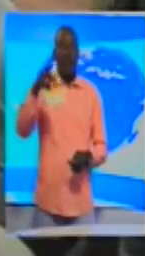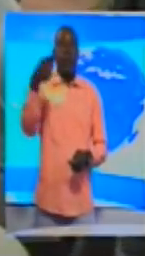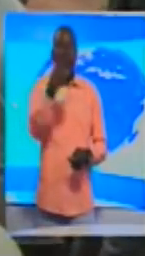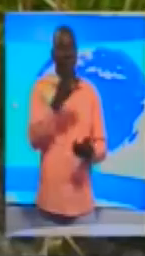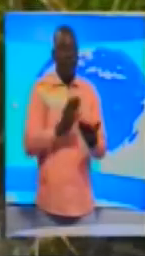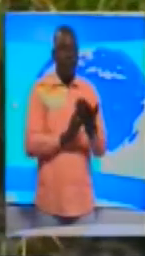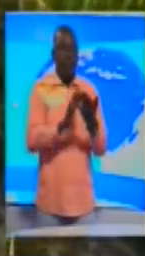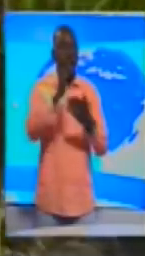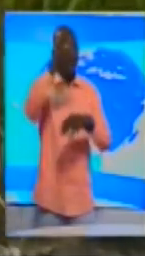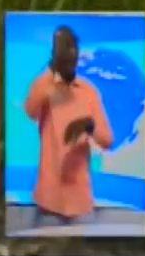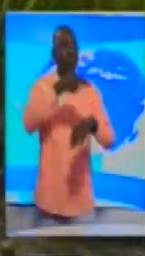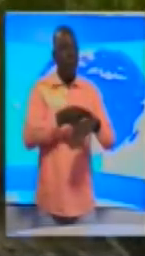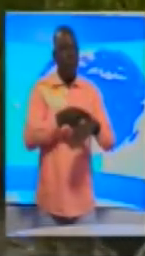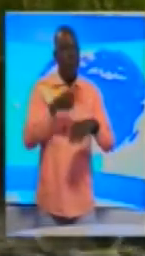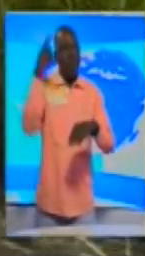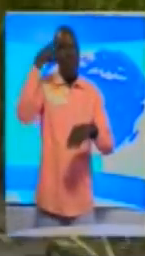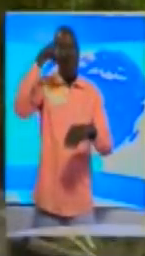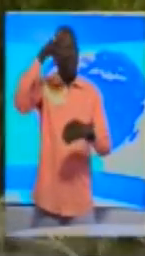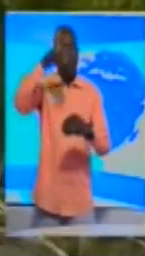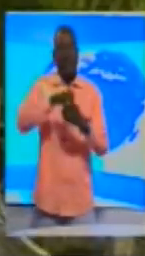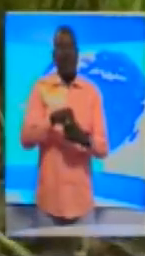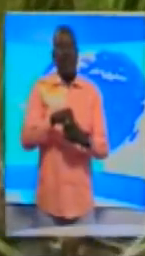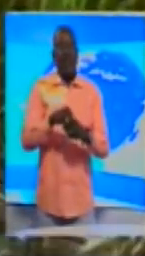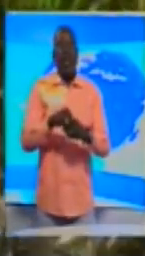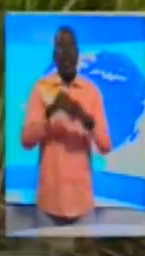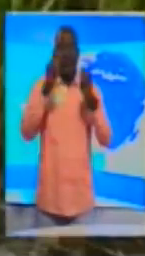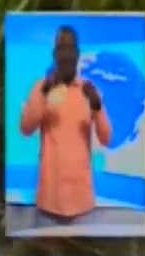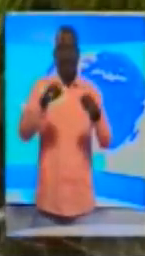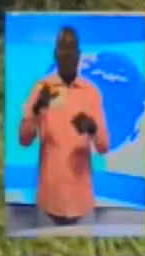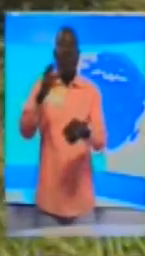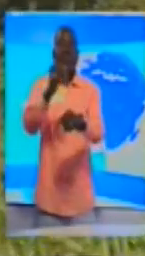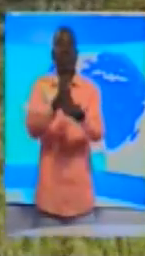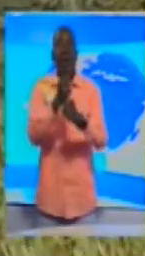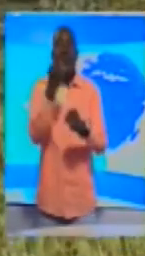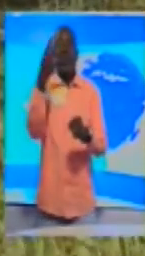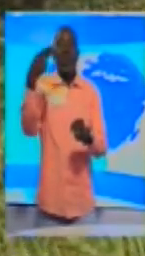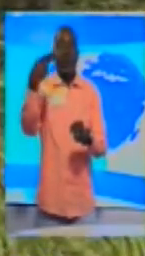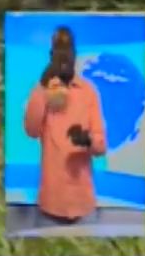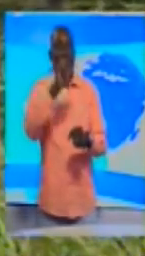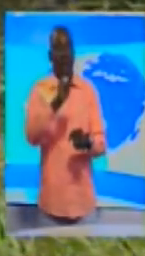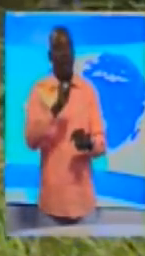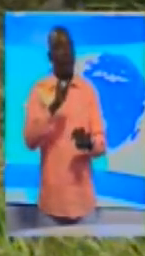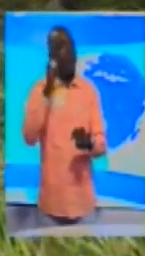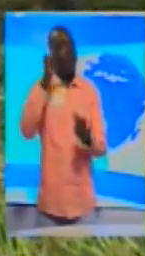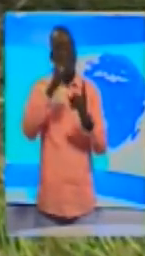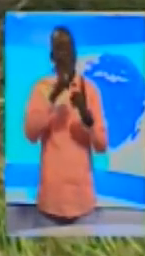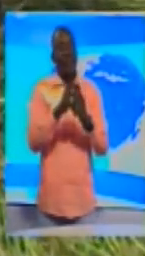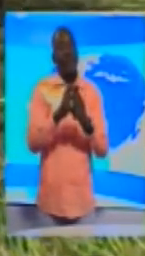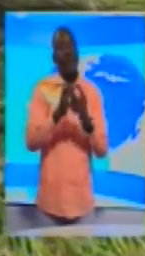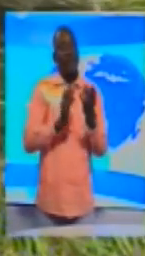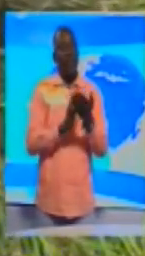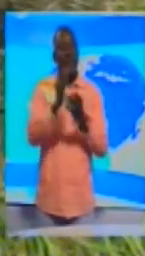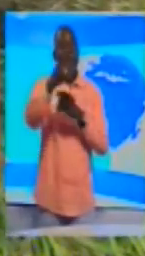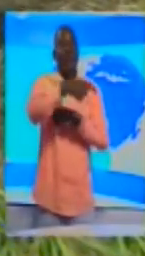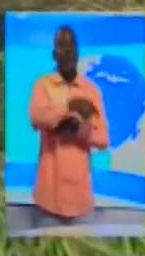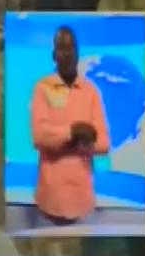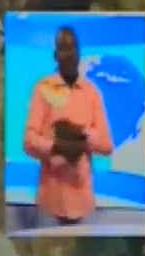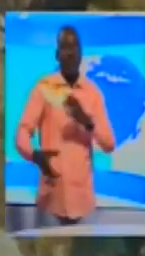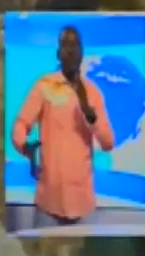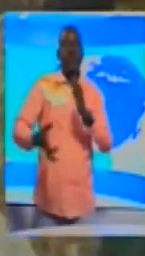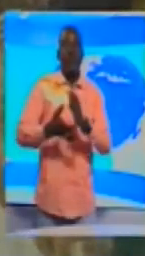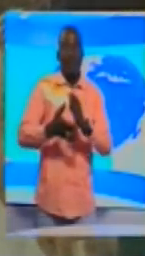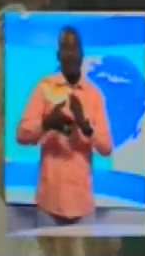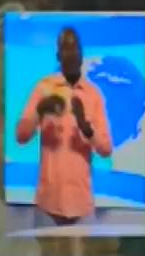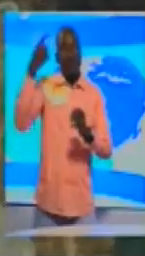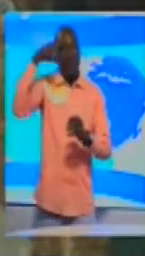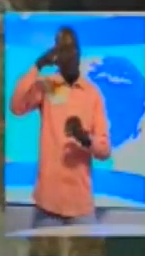heure. Ou cette moissonneuse, elle peut récolter 2 hectares de riz par jour. Autant de technologies